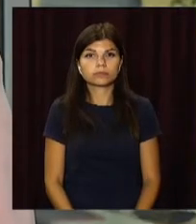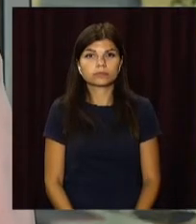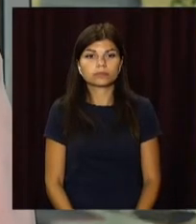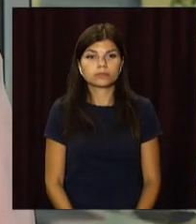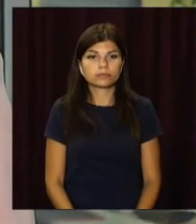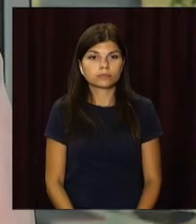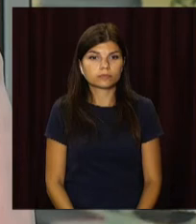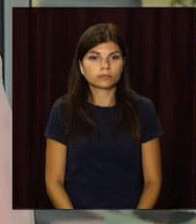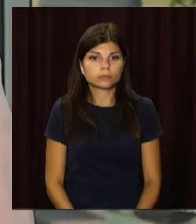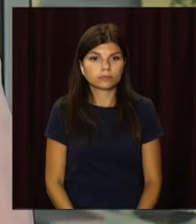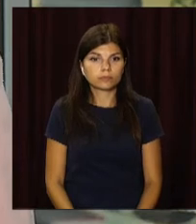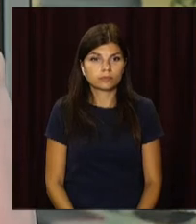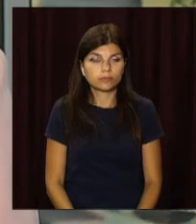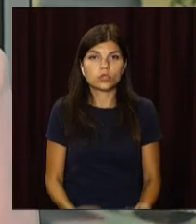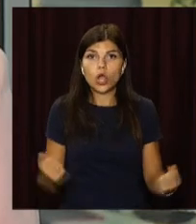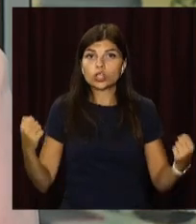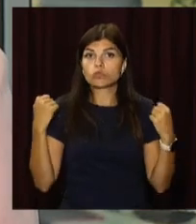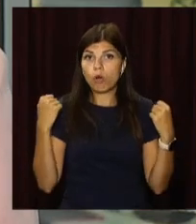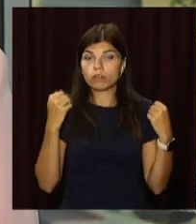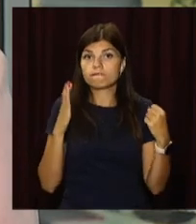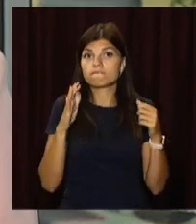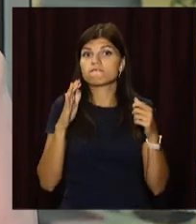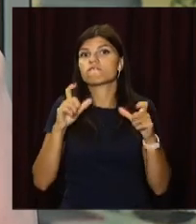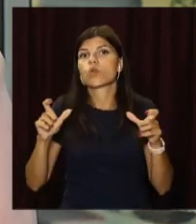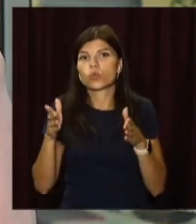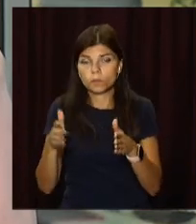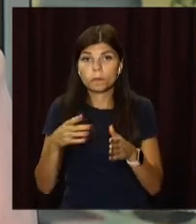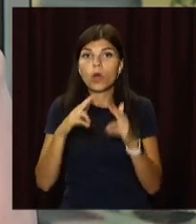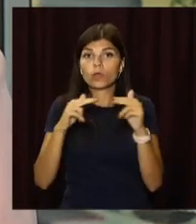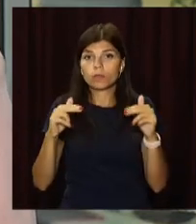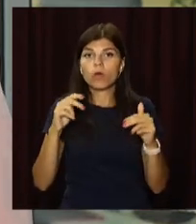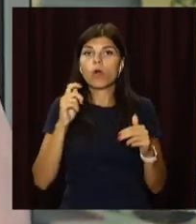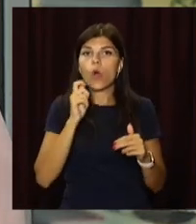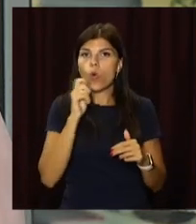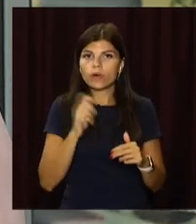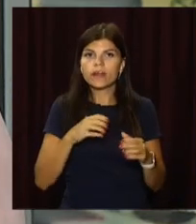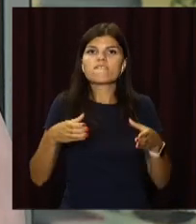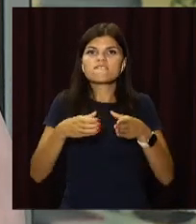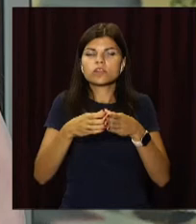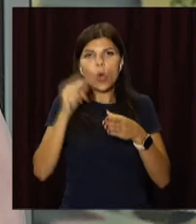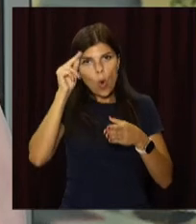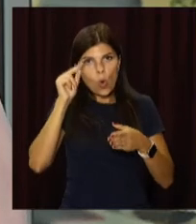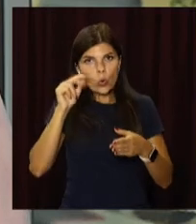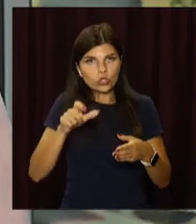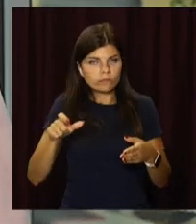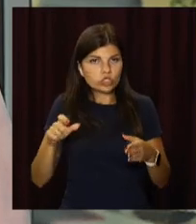Спорт в люди. У Дніпрі запрацював підрозділ Української федерації учнівського спорту. Вона була створена у